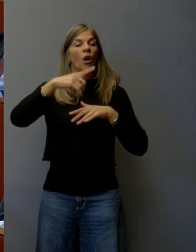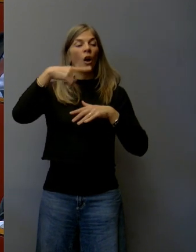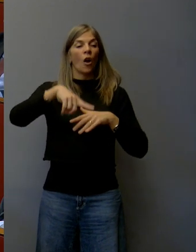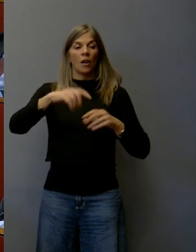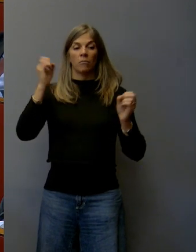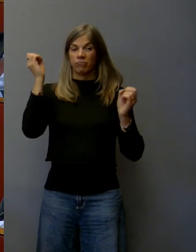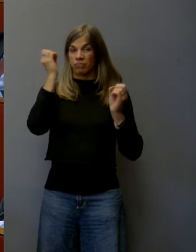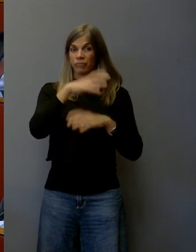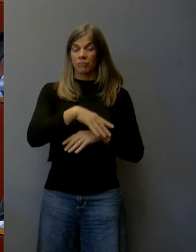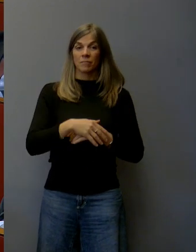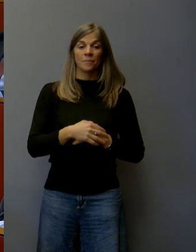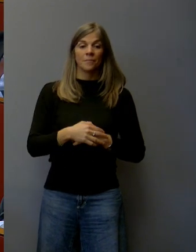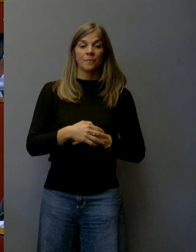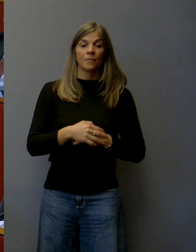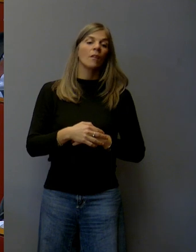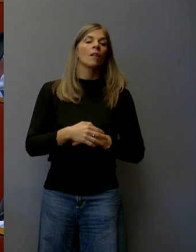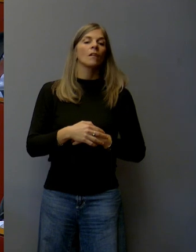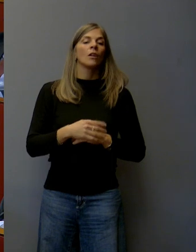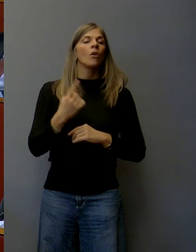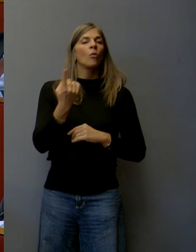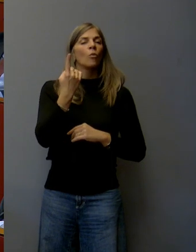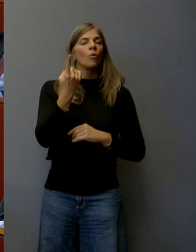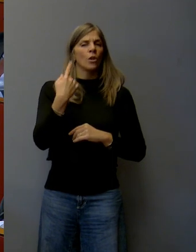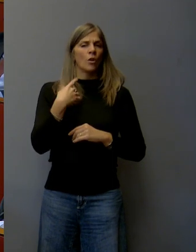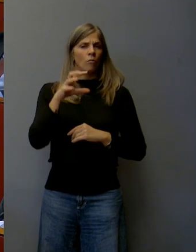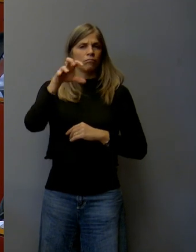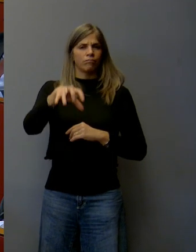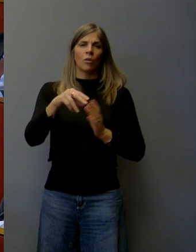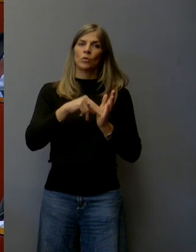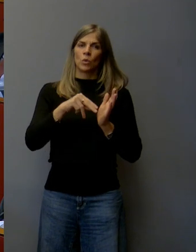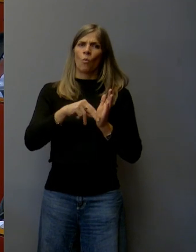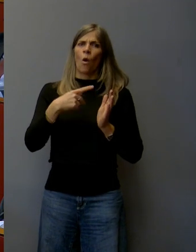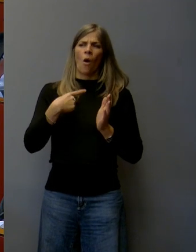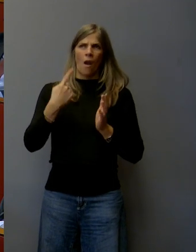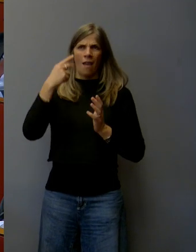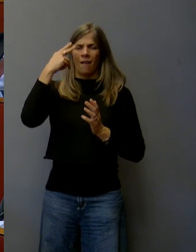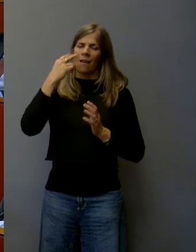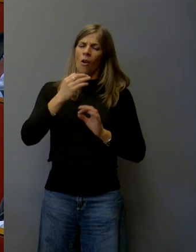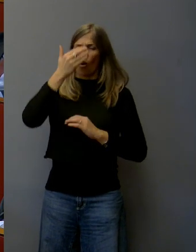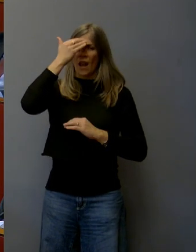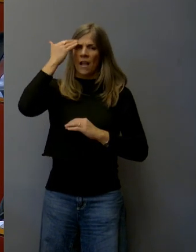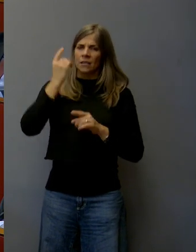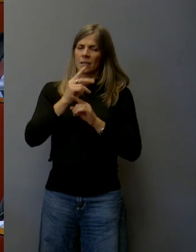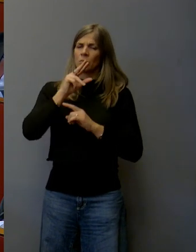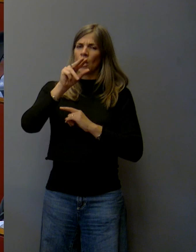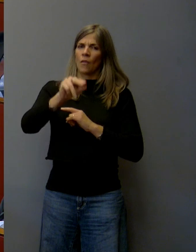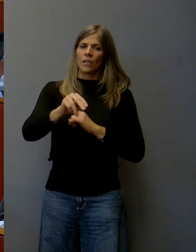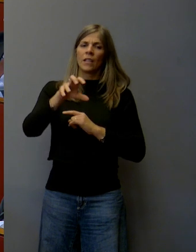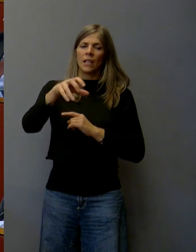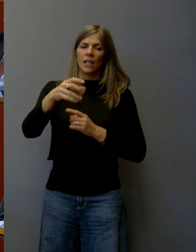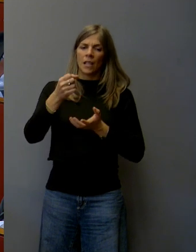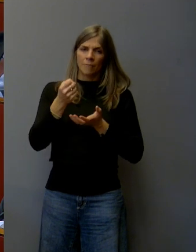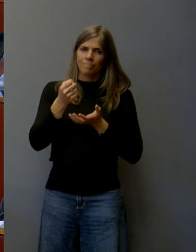non per uno che perché voglio essere un'asta su una scuola ma che ha bisogno come dire su cui era necessario un intervento da